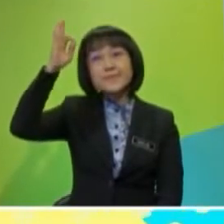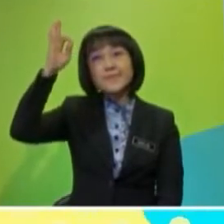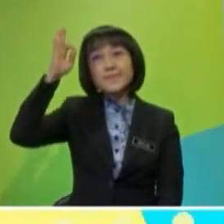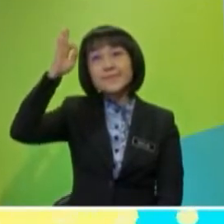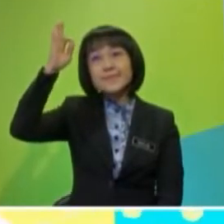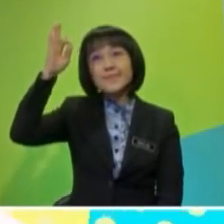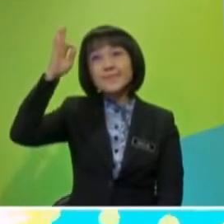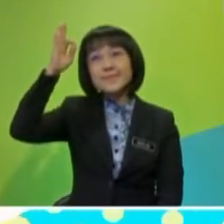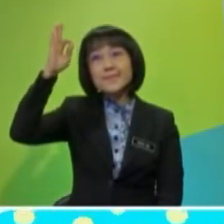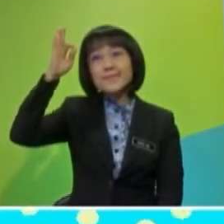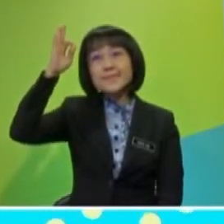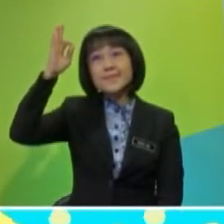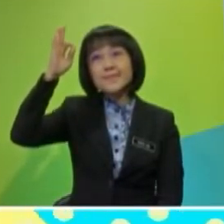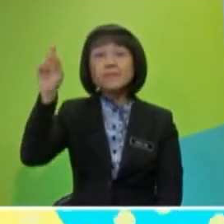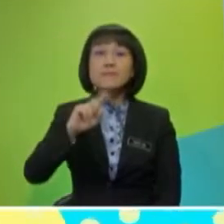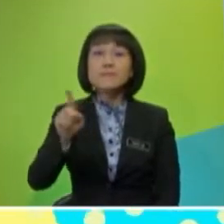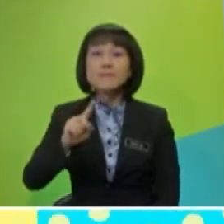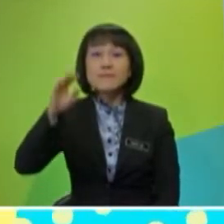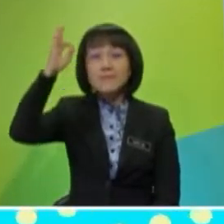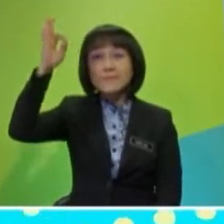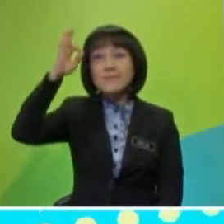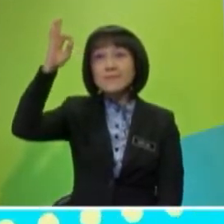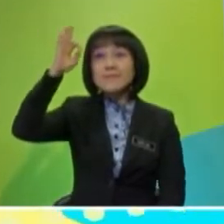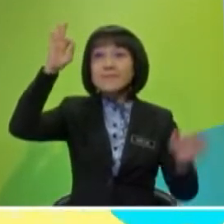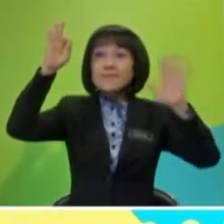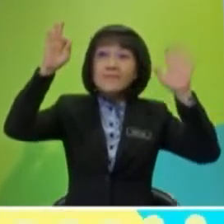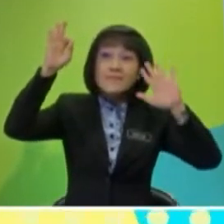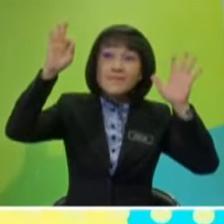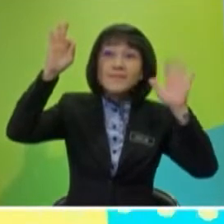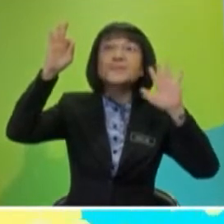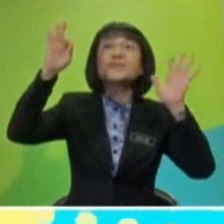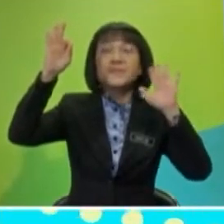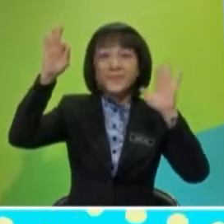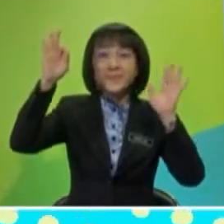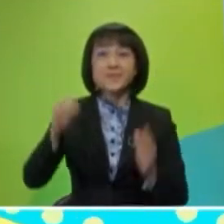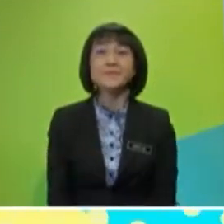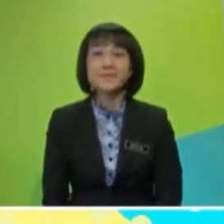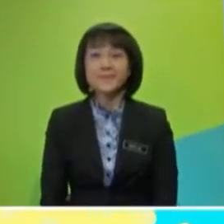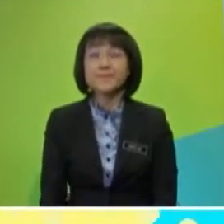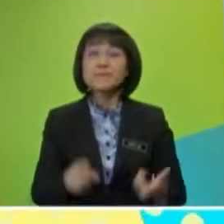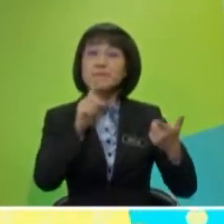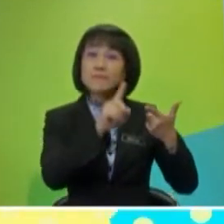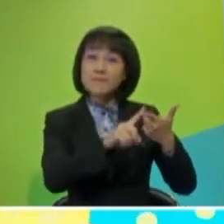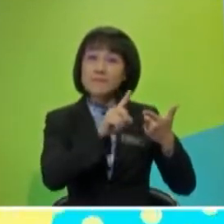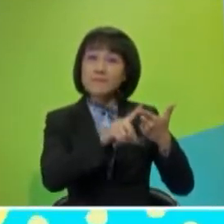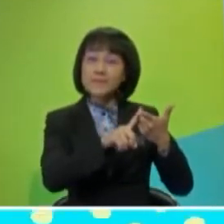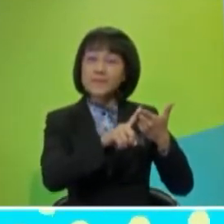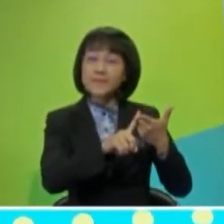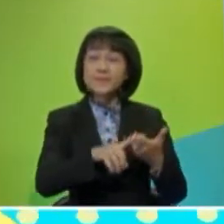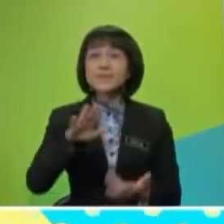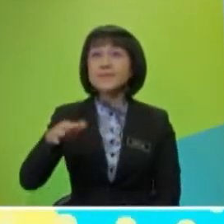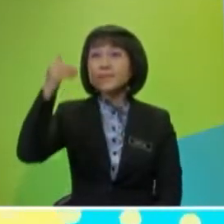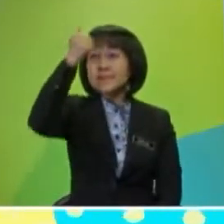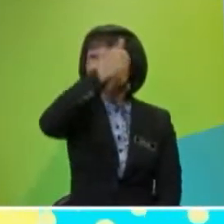Lutfi. Okey, mana adik Faiz Imran? Hai adik Faiz. Okey. So yang kedua, adik Alia Zara binti Muhammad